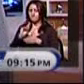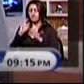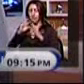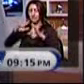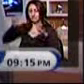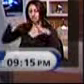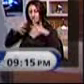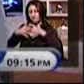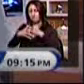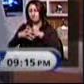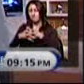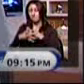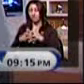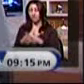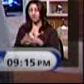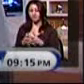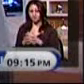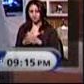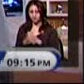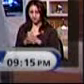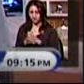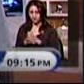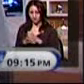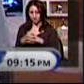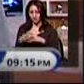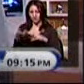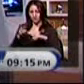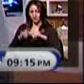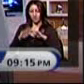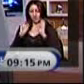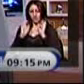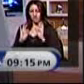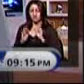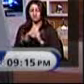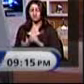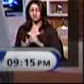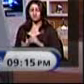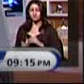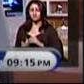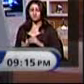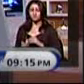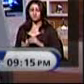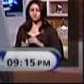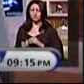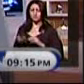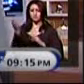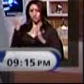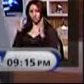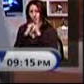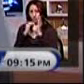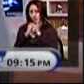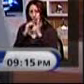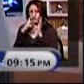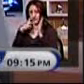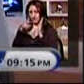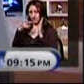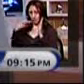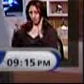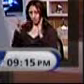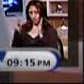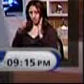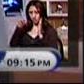في اتجاه تاني خالص غير اللي احنا او اللي الناس تعاقدت معه عليه. لغاية يوم 22 نوفمبر ده خلاص